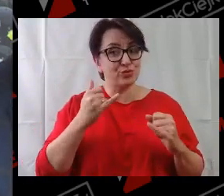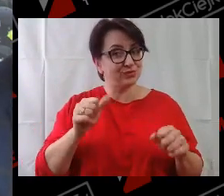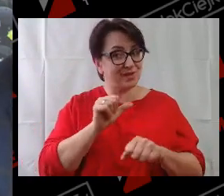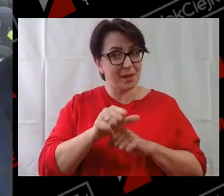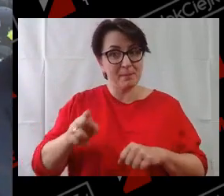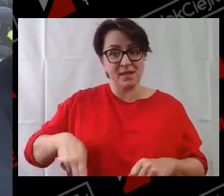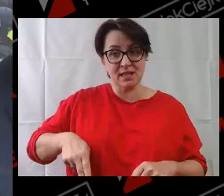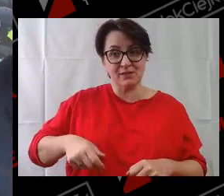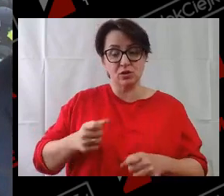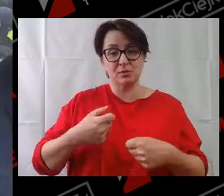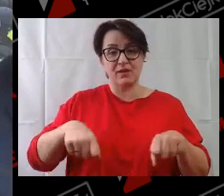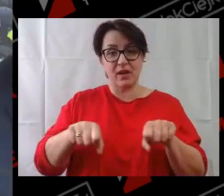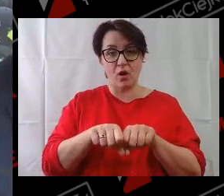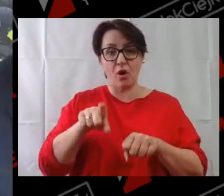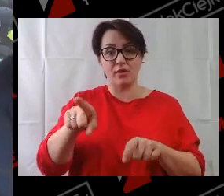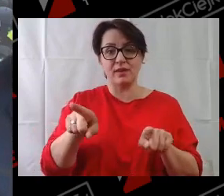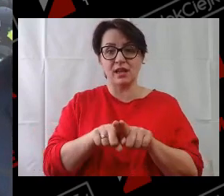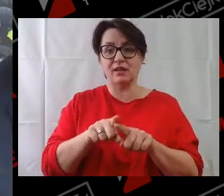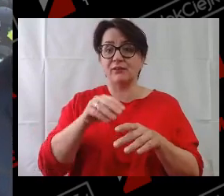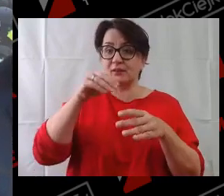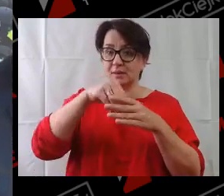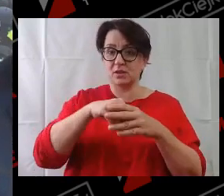również europa.eu